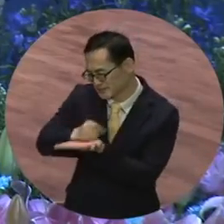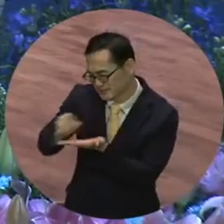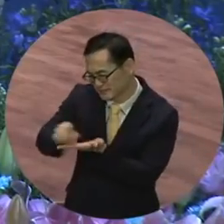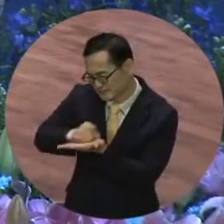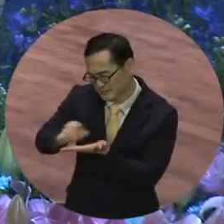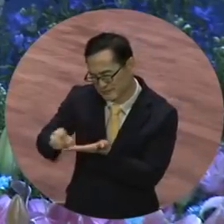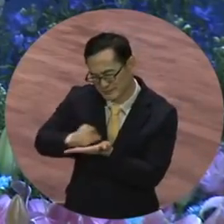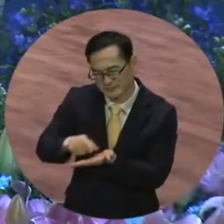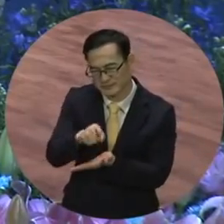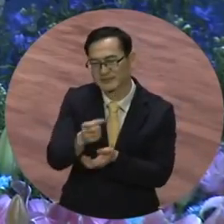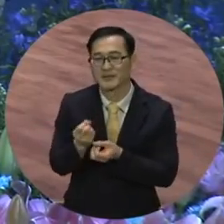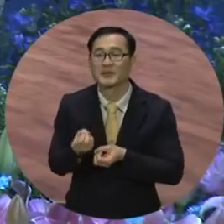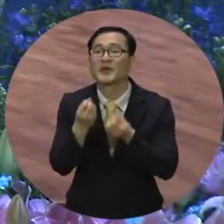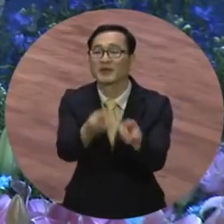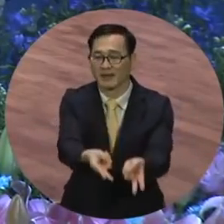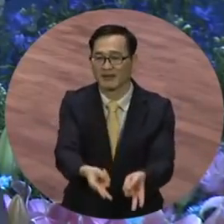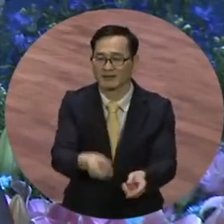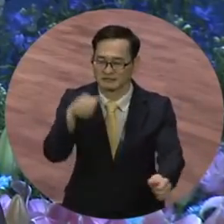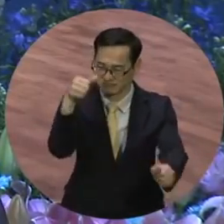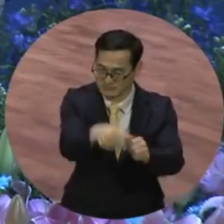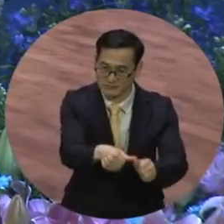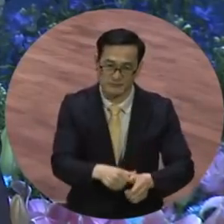써서 보낸 겁니다.